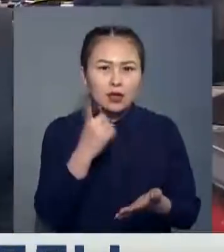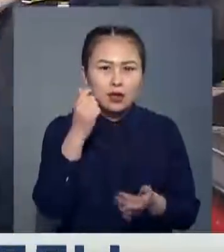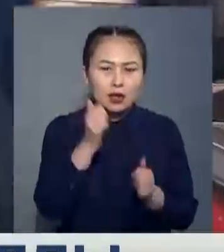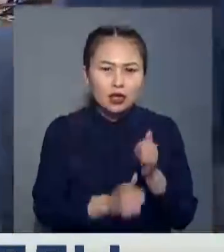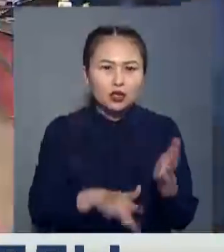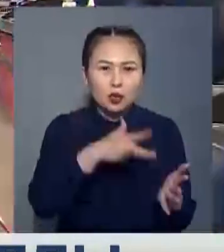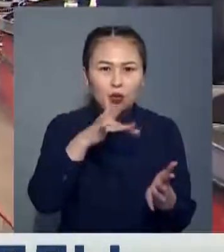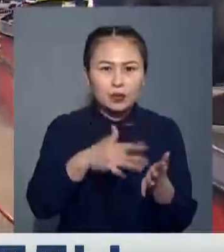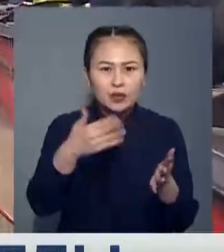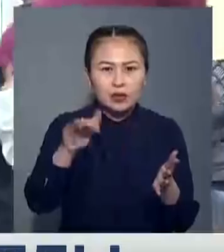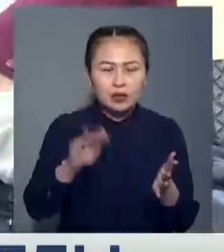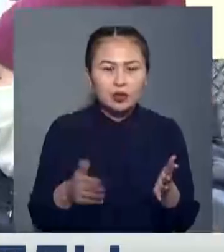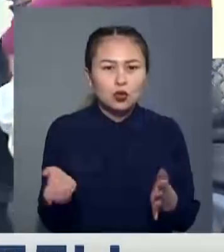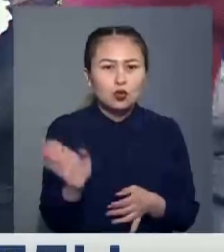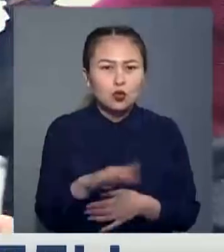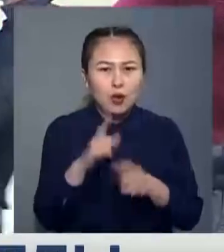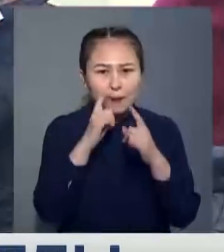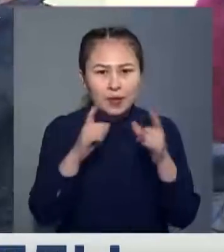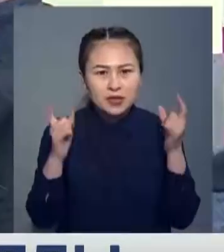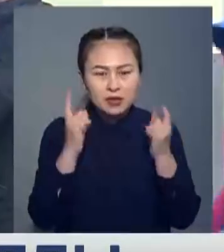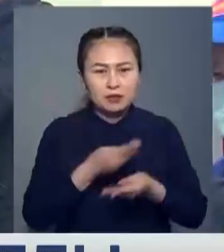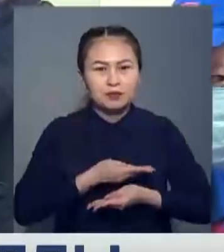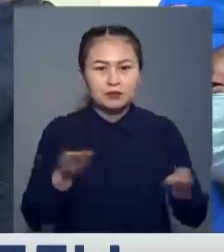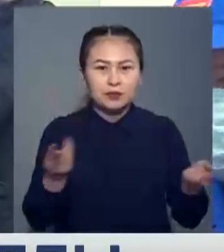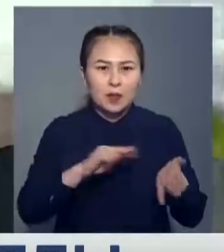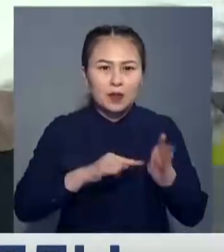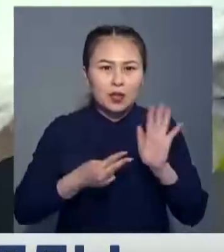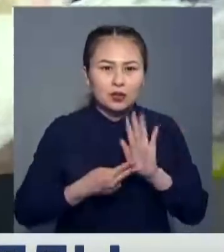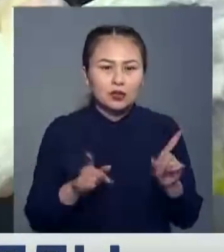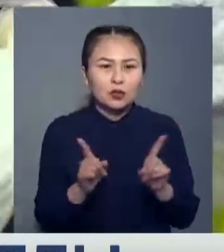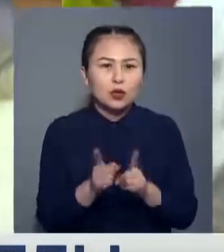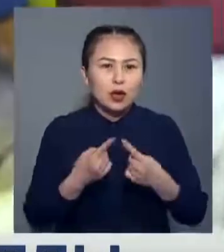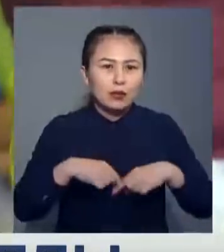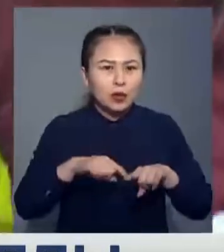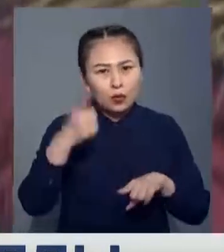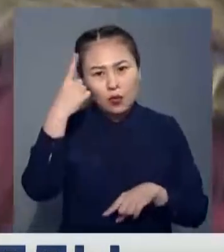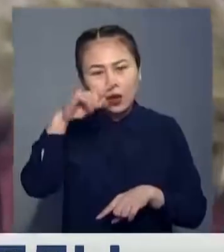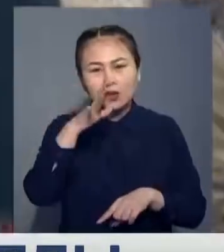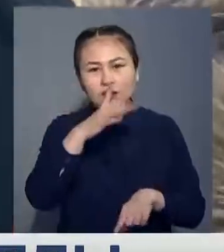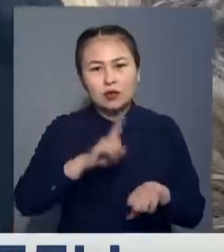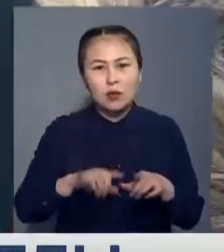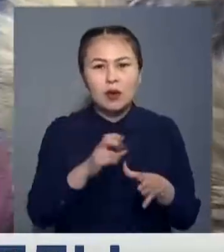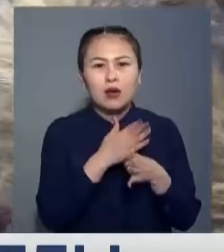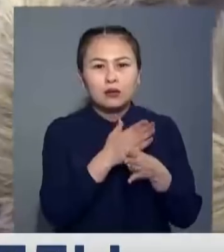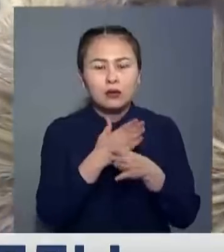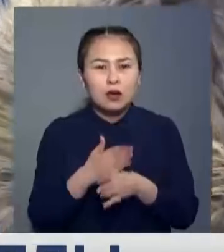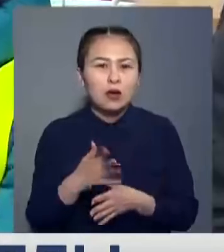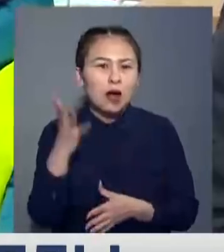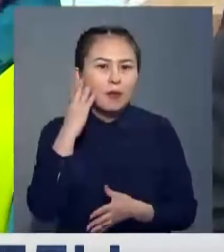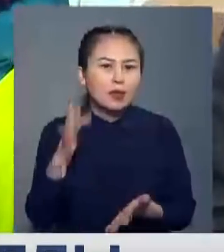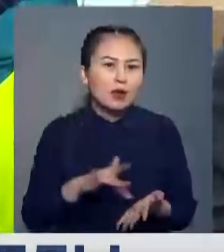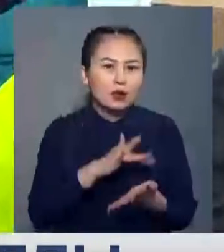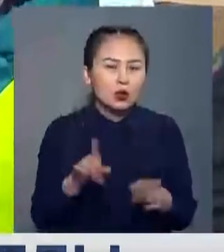әр қалада 50 мың дана маска үлестіру жоспарда бар. Ұйымдастырушылардың айтуынша, алдағы уақытта қайырымдылық шарасына Алматы